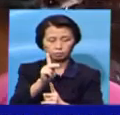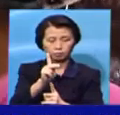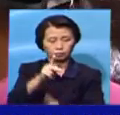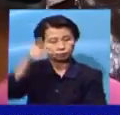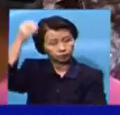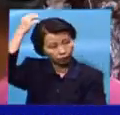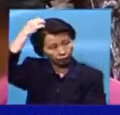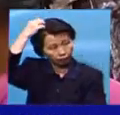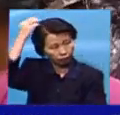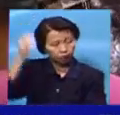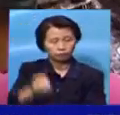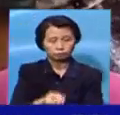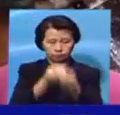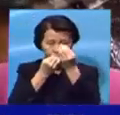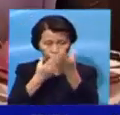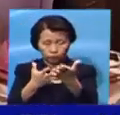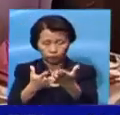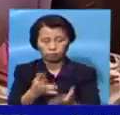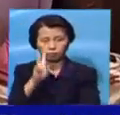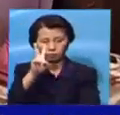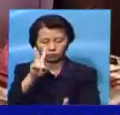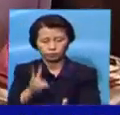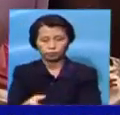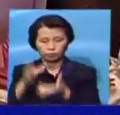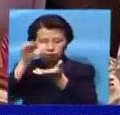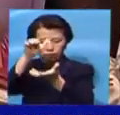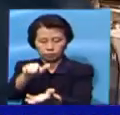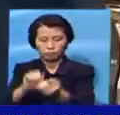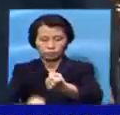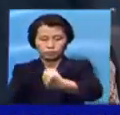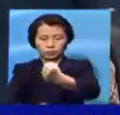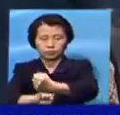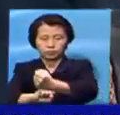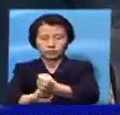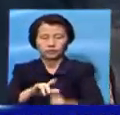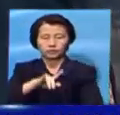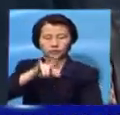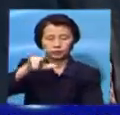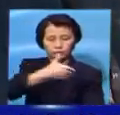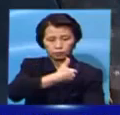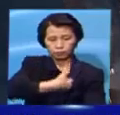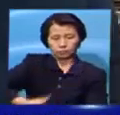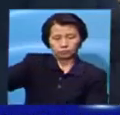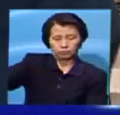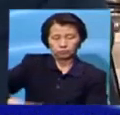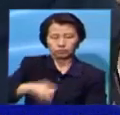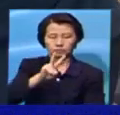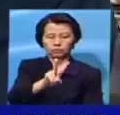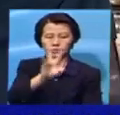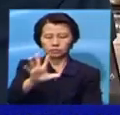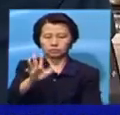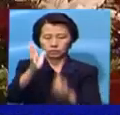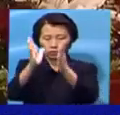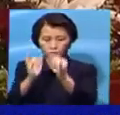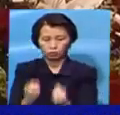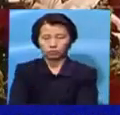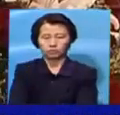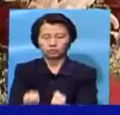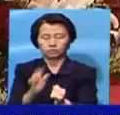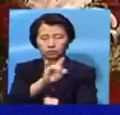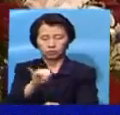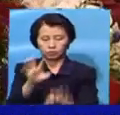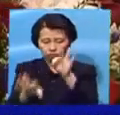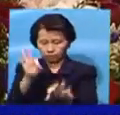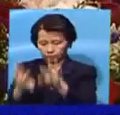seterusnya ialah pengumuman kedua di mana pemberian pakej penajaan menunaikan ibadah umrah kepada 25 orang individu yang